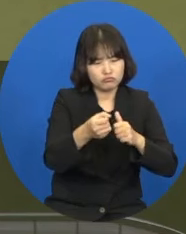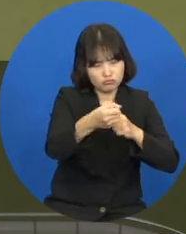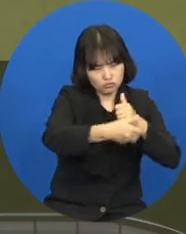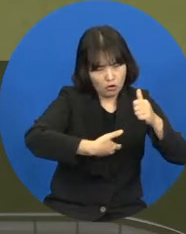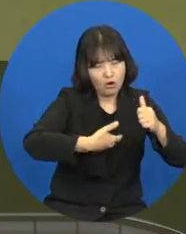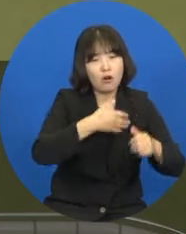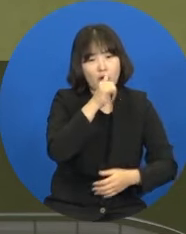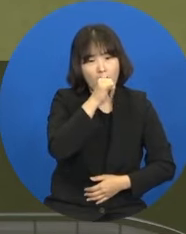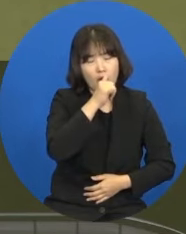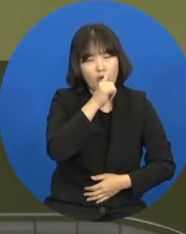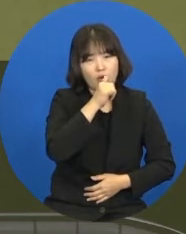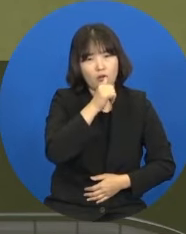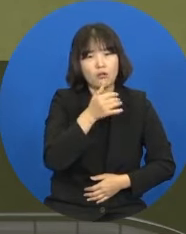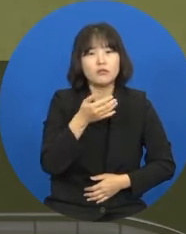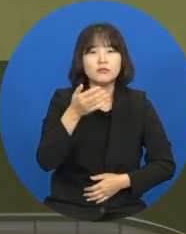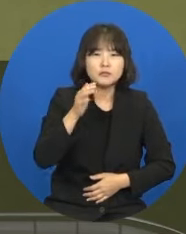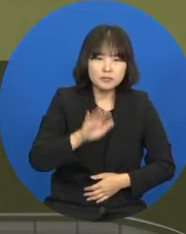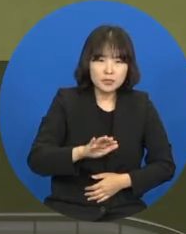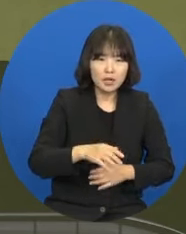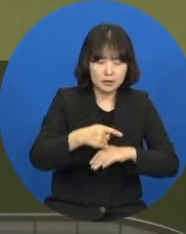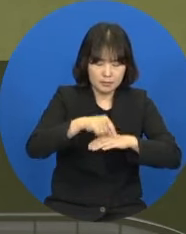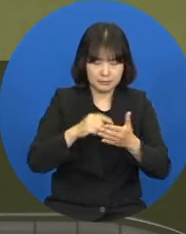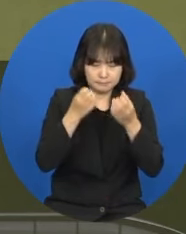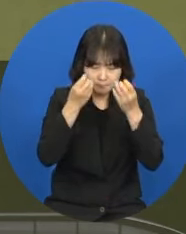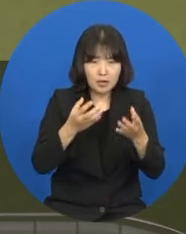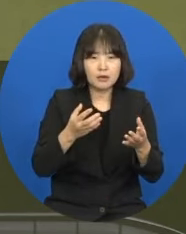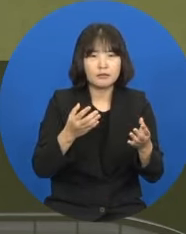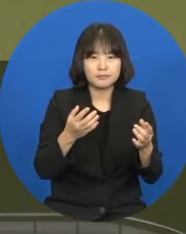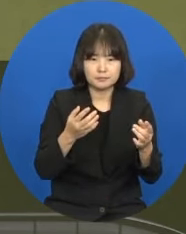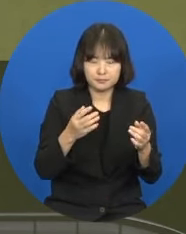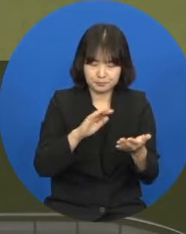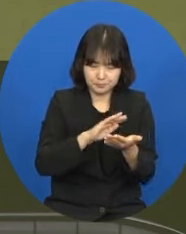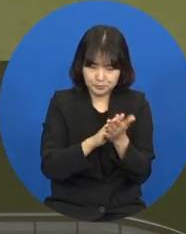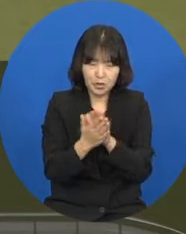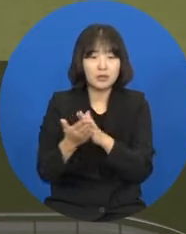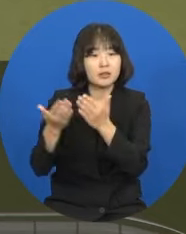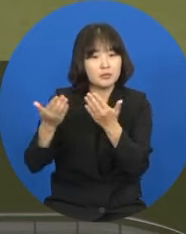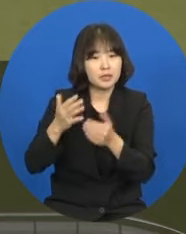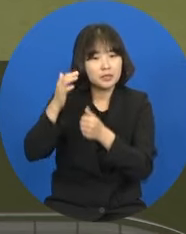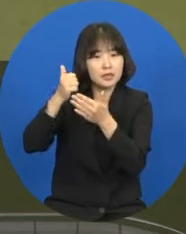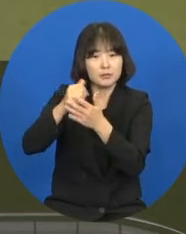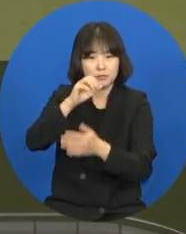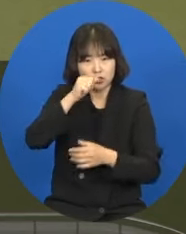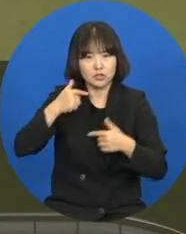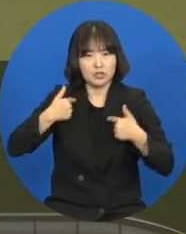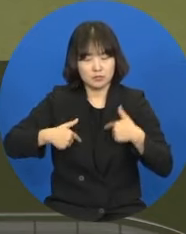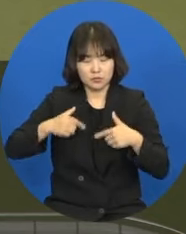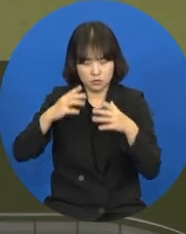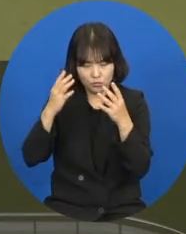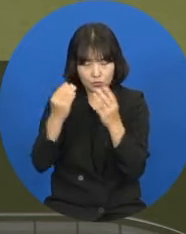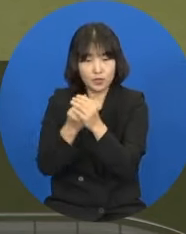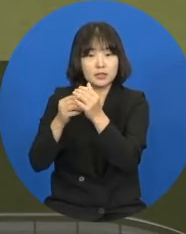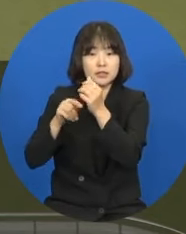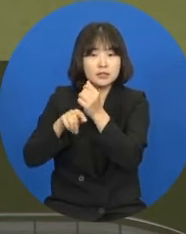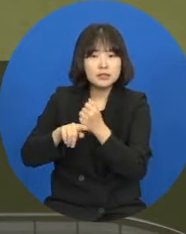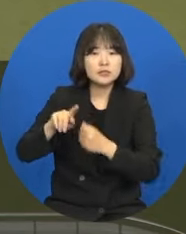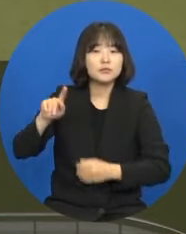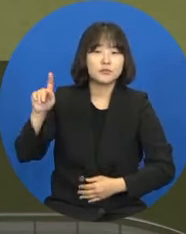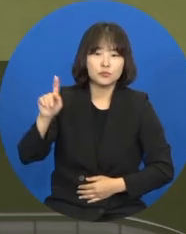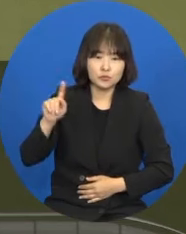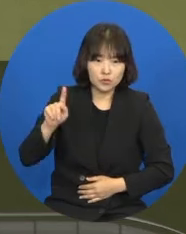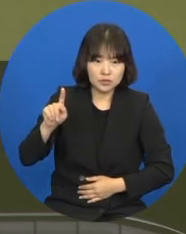때문에 마음을 새롭게 함으로 변화를 받아서 하나님의 선하시고 기뻐하시고